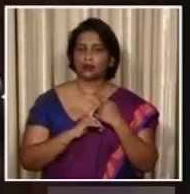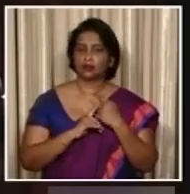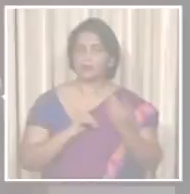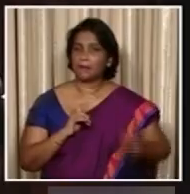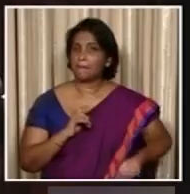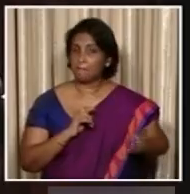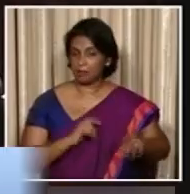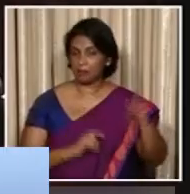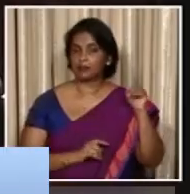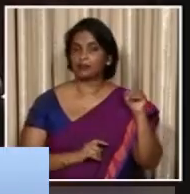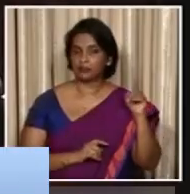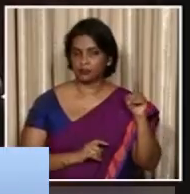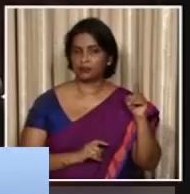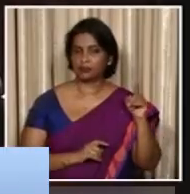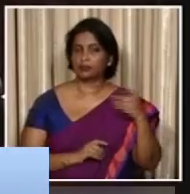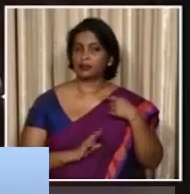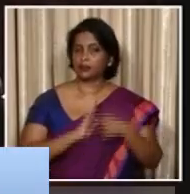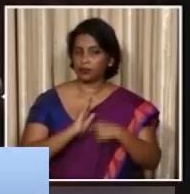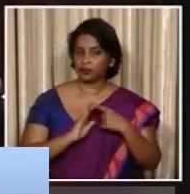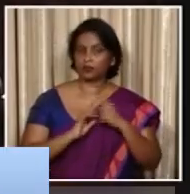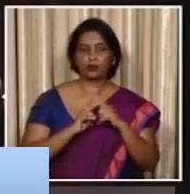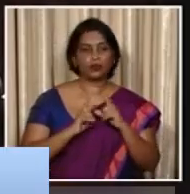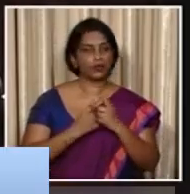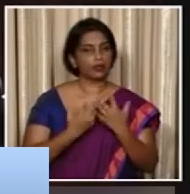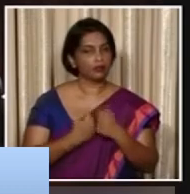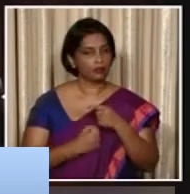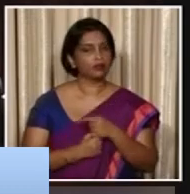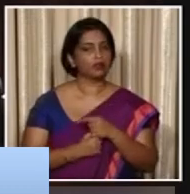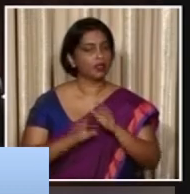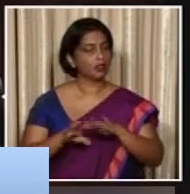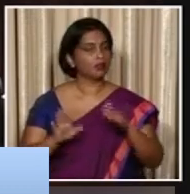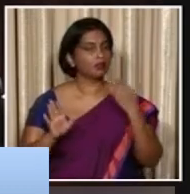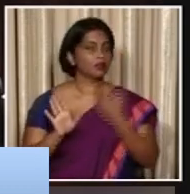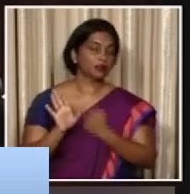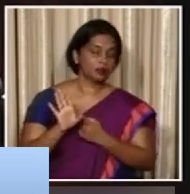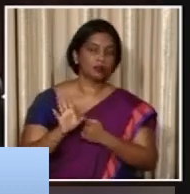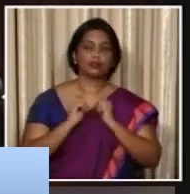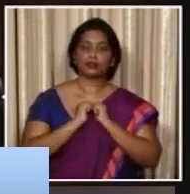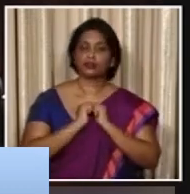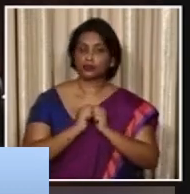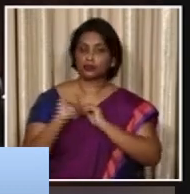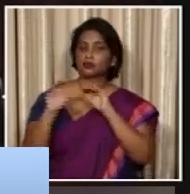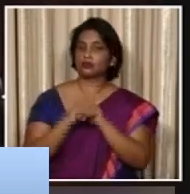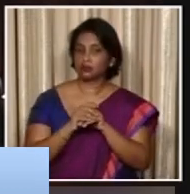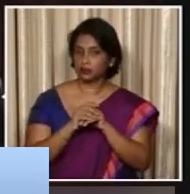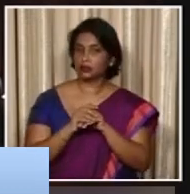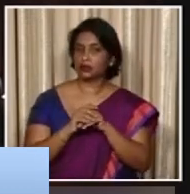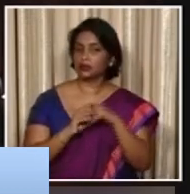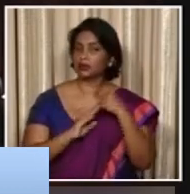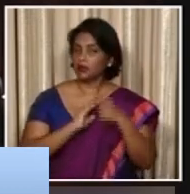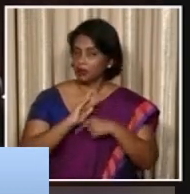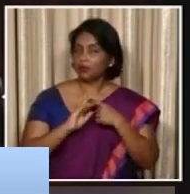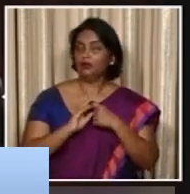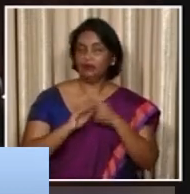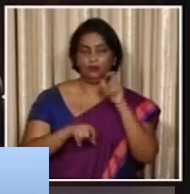ബംഗ്ലാദേശി ഈ പ്രശ്നത്തെ അപേരട്ടെ അധ്യാപന ലബന്ന തരുണ പിരിസ വകേം രക്യ വളരെ ഗിഹില്ല ഇന്ന അപേരട്ടെ ജാതി